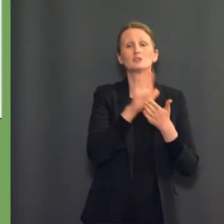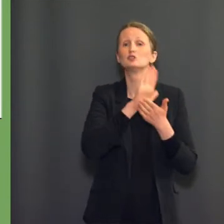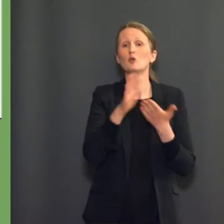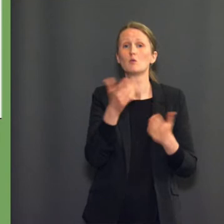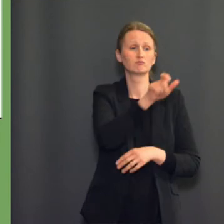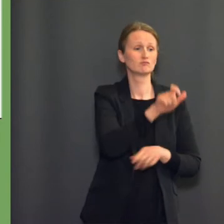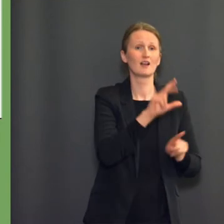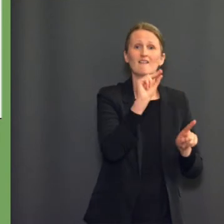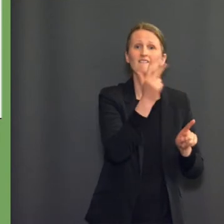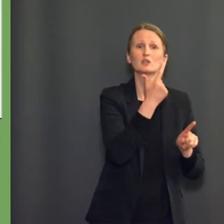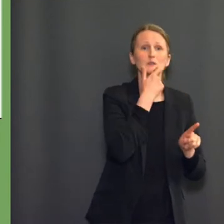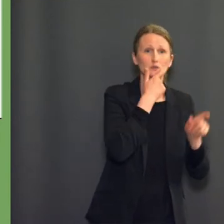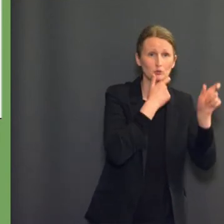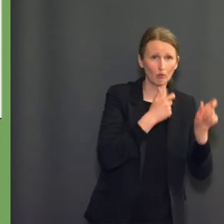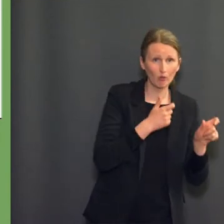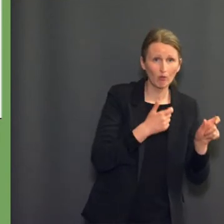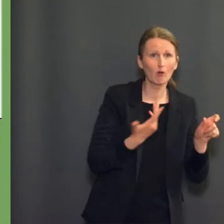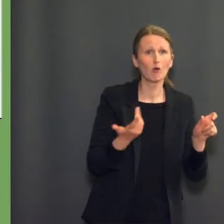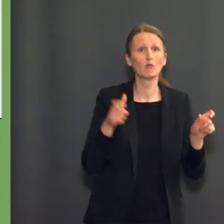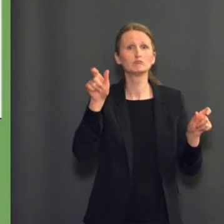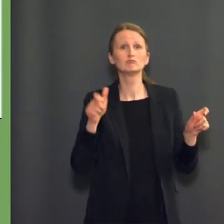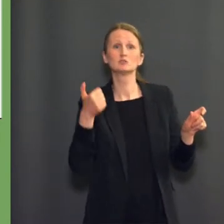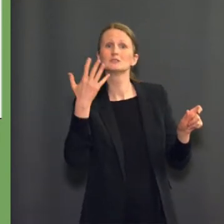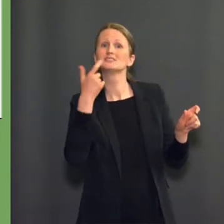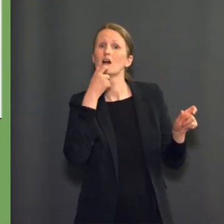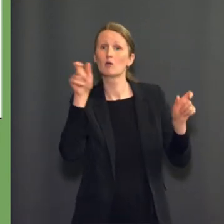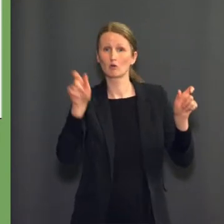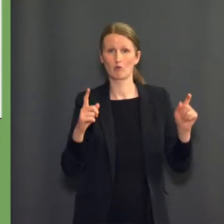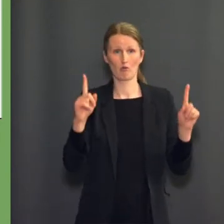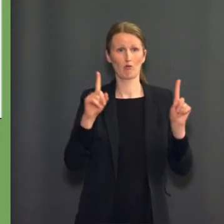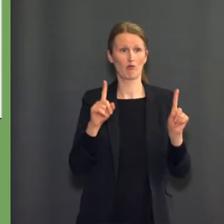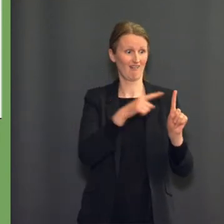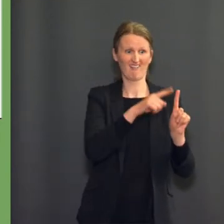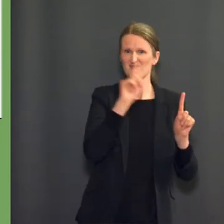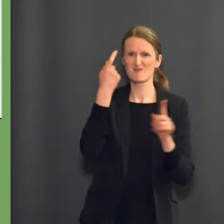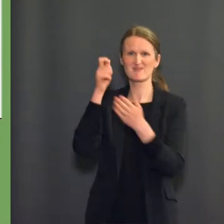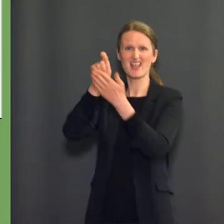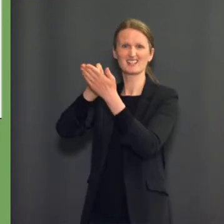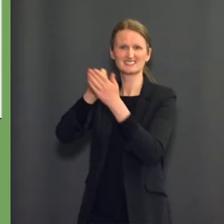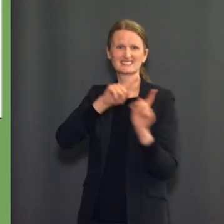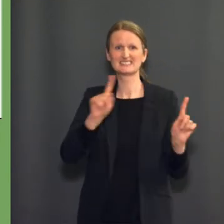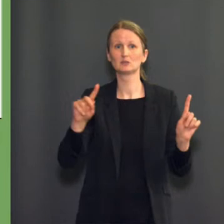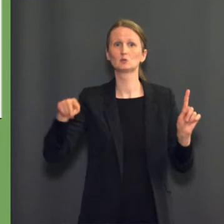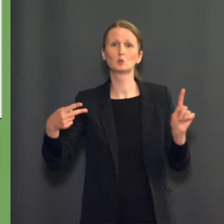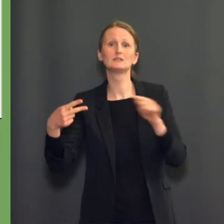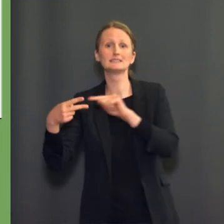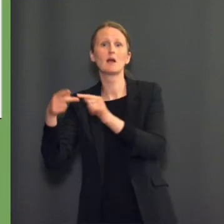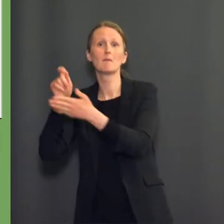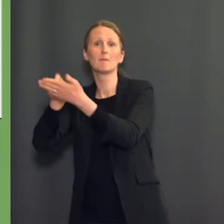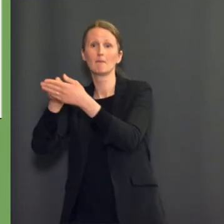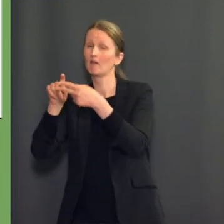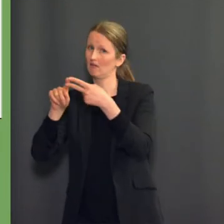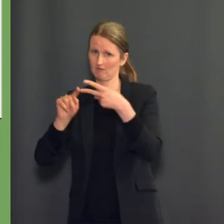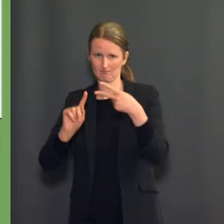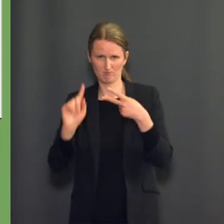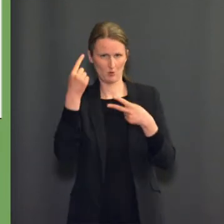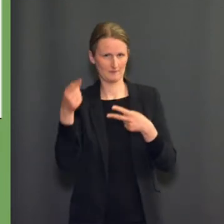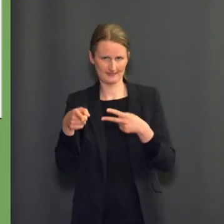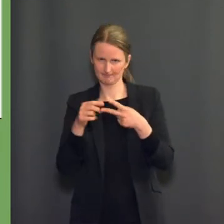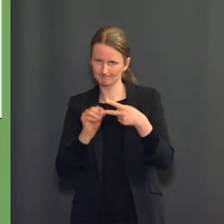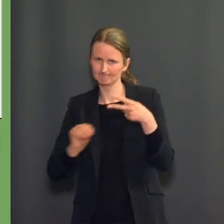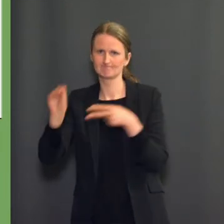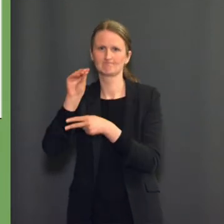être vaccinée avant une personne de 65 ans, même si elle s'est enregistrée auparavant.